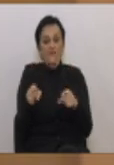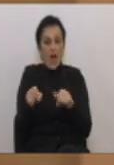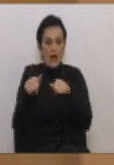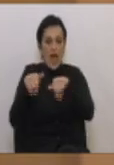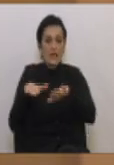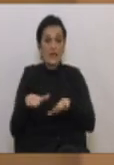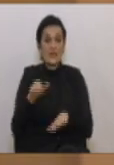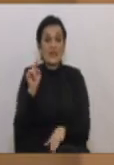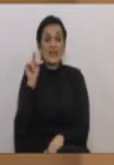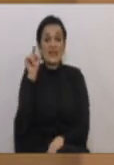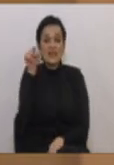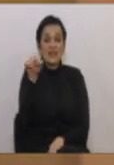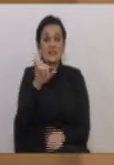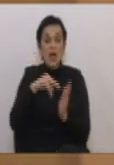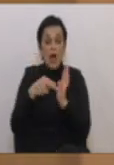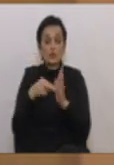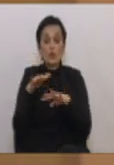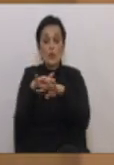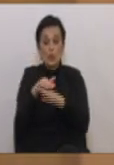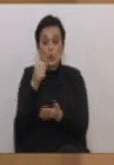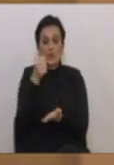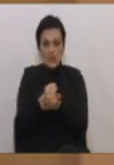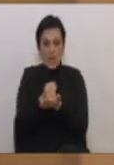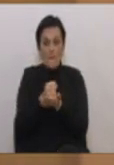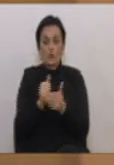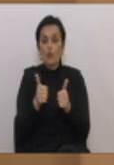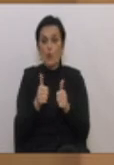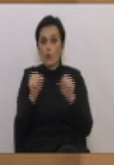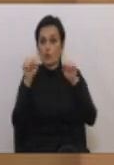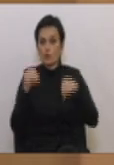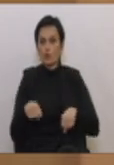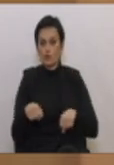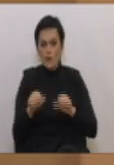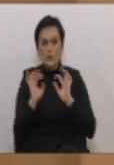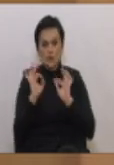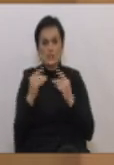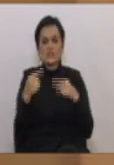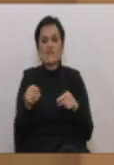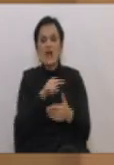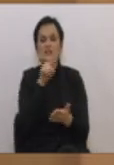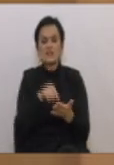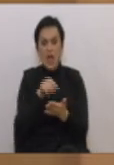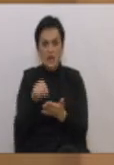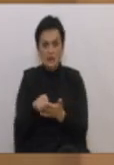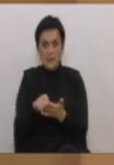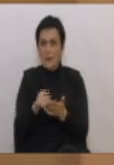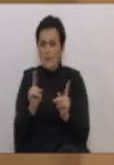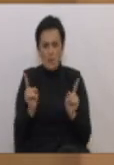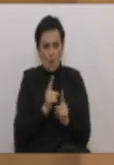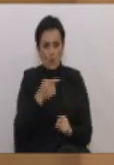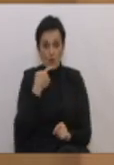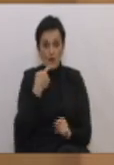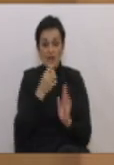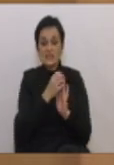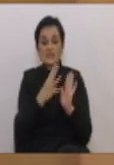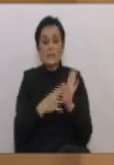იქ, სადაც ბიუჯეტი იქნა დამტკიცებული, რამდენად შეძლებენ კონსოლიდაციას სხვა საკითხებზე. ეს ძალიან მოკლედ.